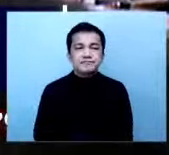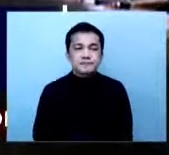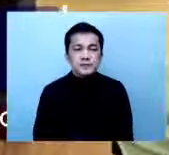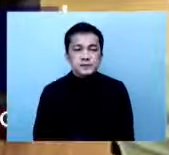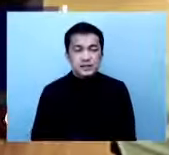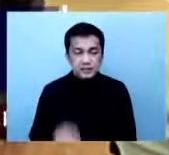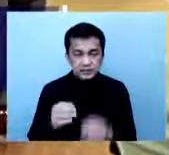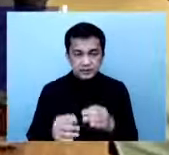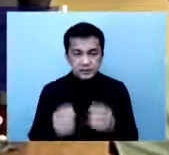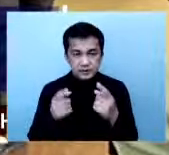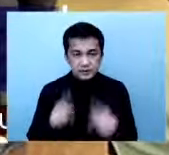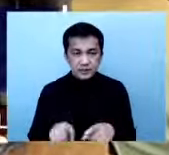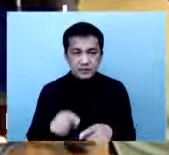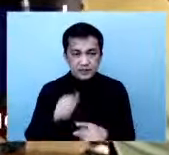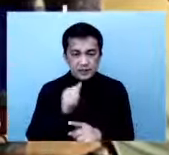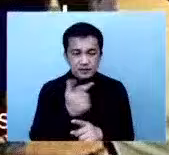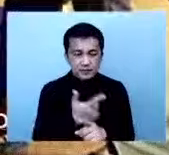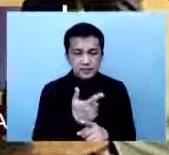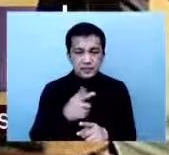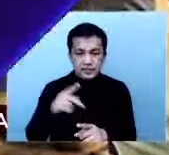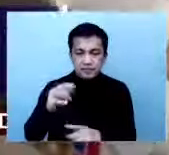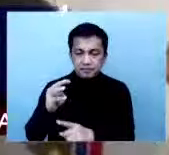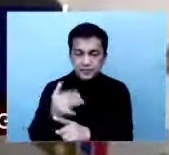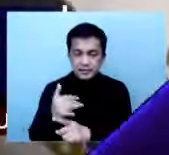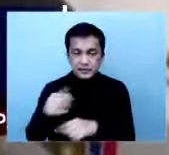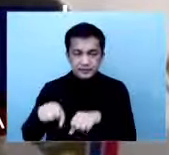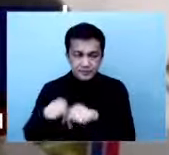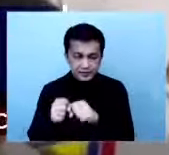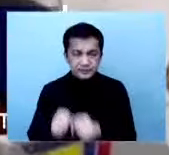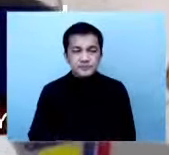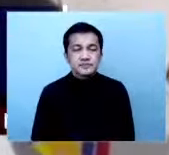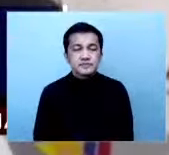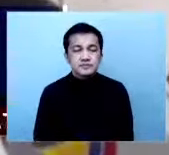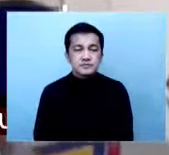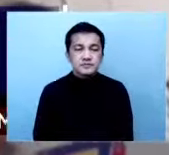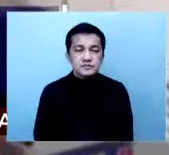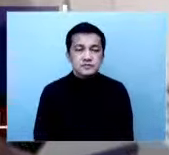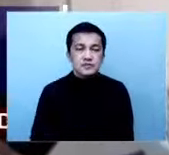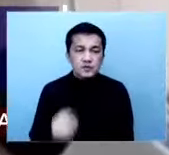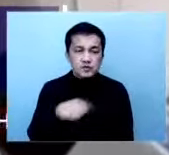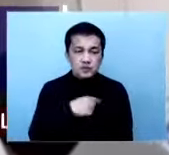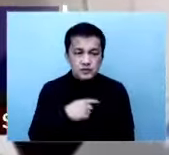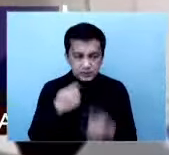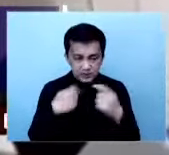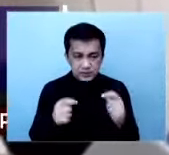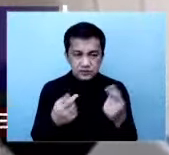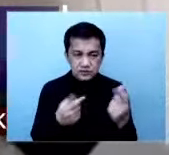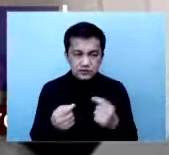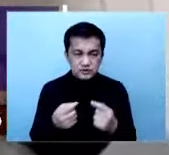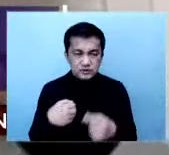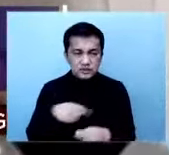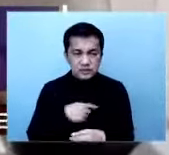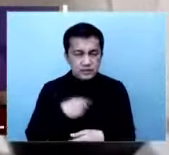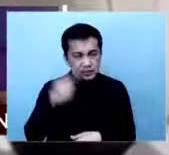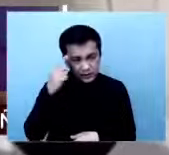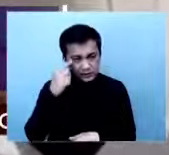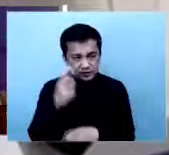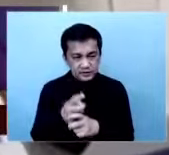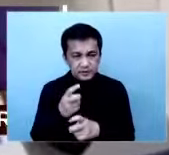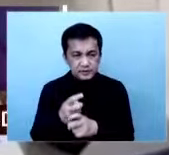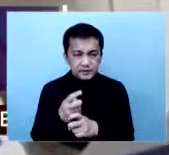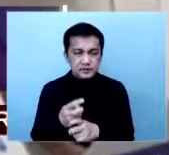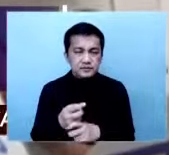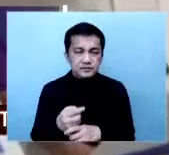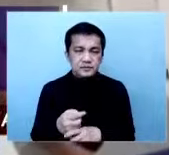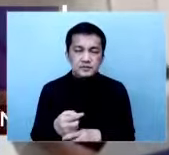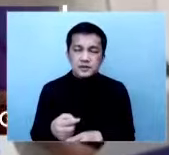Abril at Mayo ang school break susubukan namin gawin sa aming palagay Baka mahirapan pa tayo